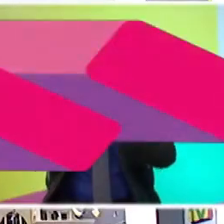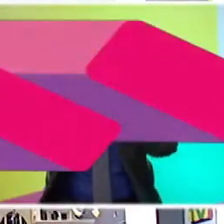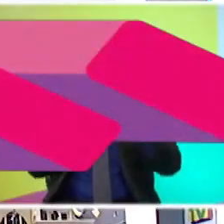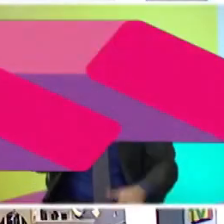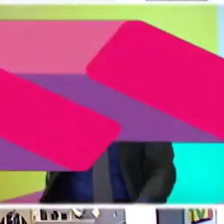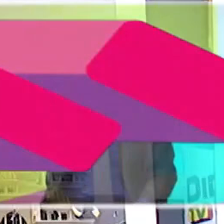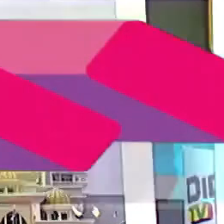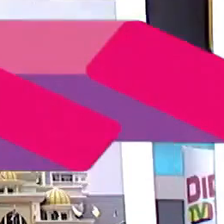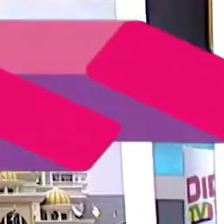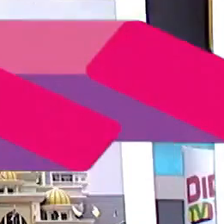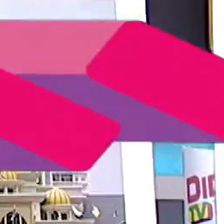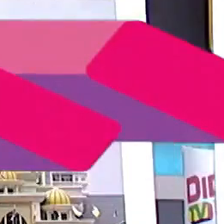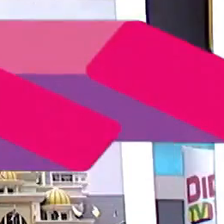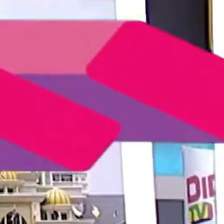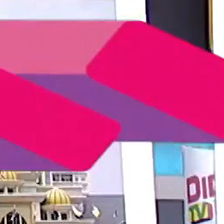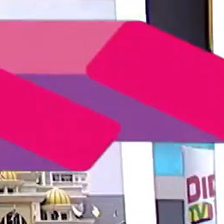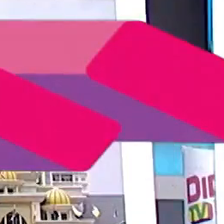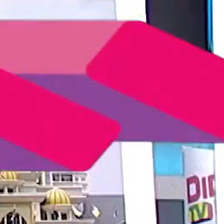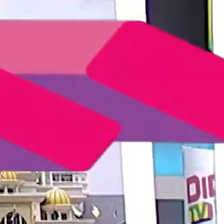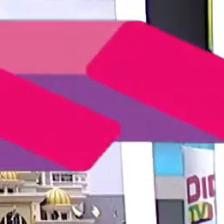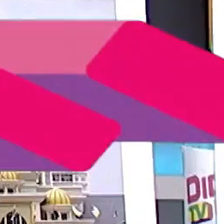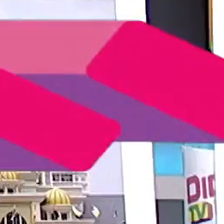semua. Baik,